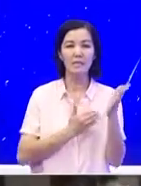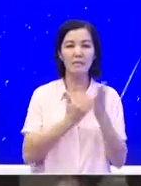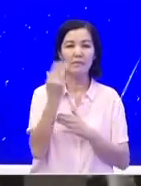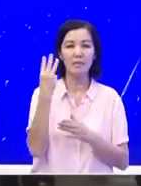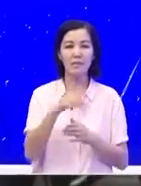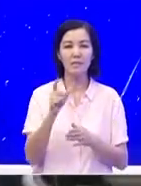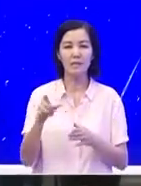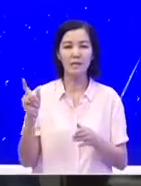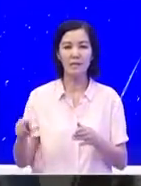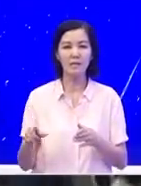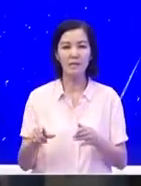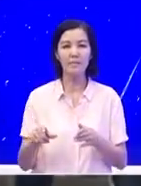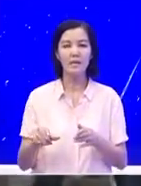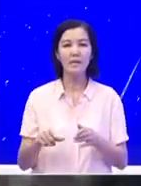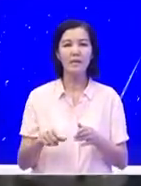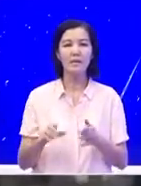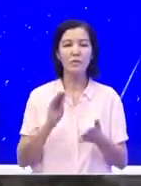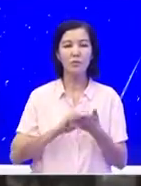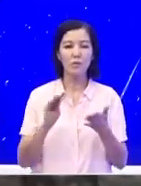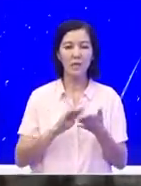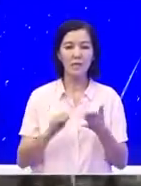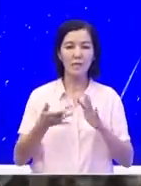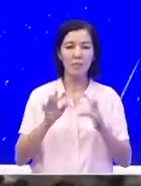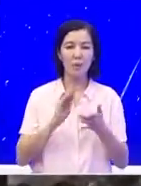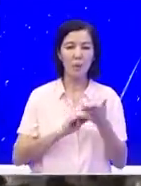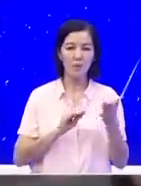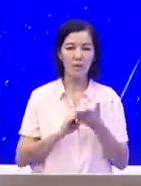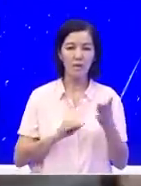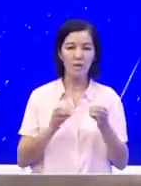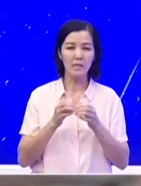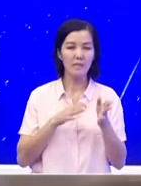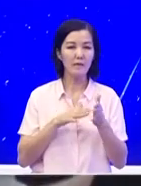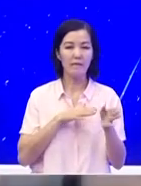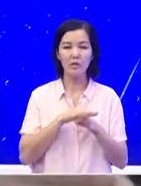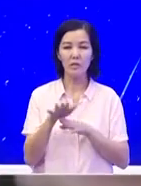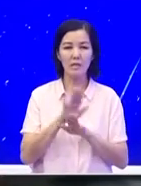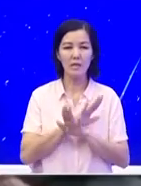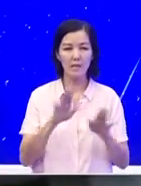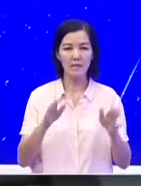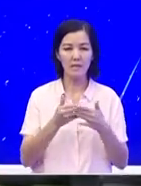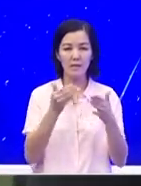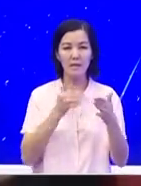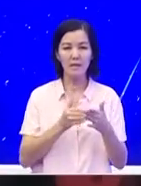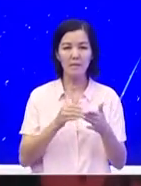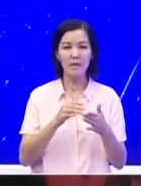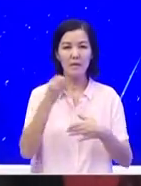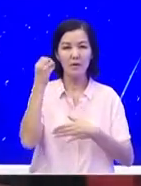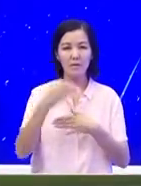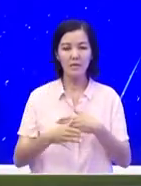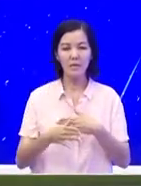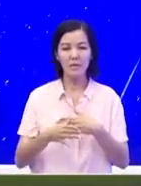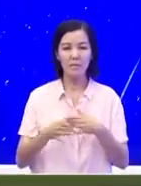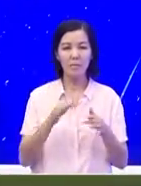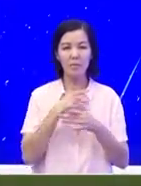участников несанкционированных манифестаций. Среди них журналисты, блогеры несовершеннолетние. Ранее днем Центр избирком забраковал большую